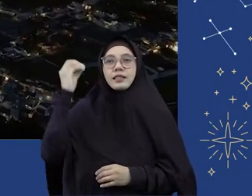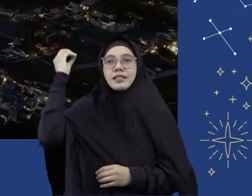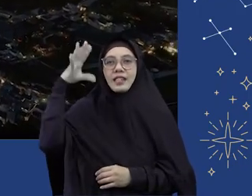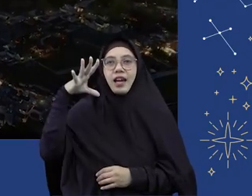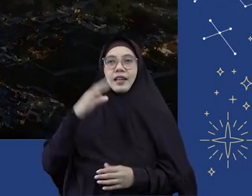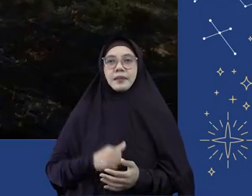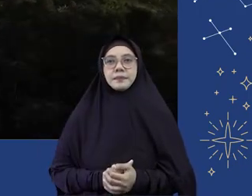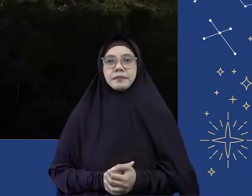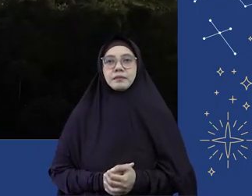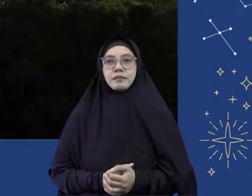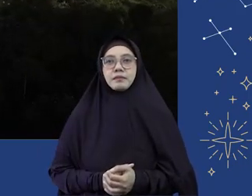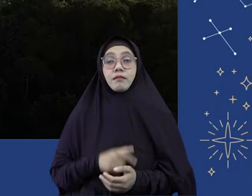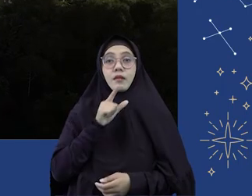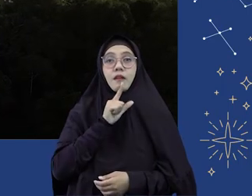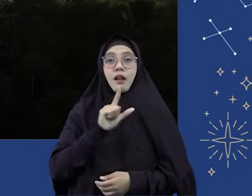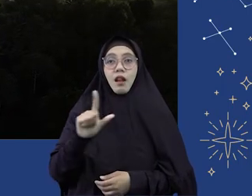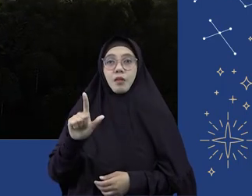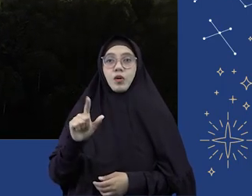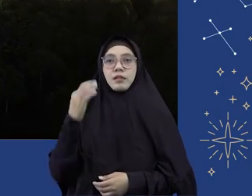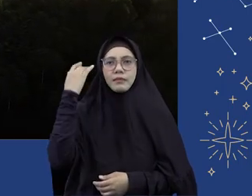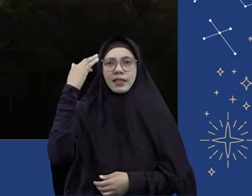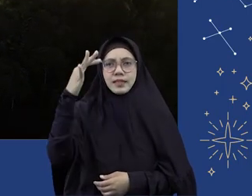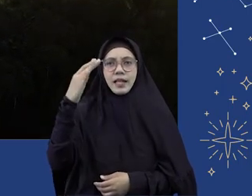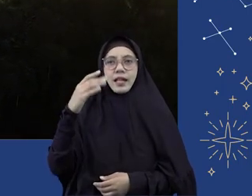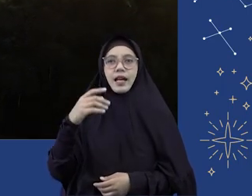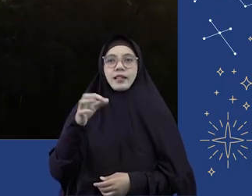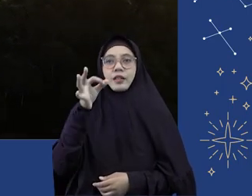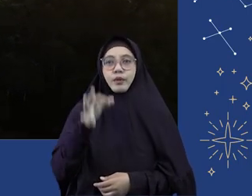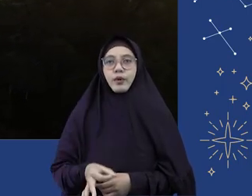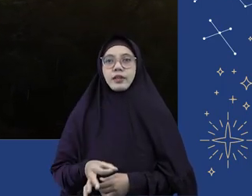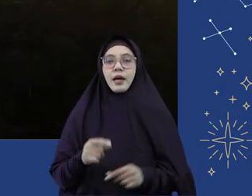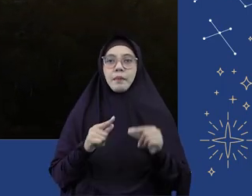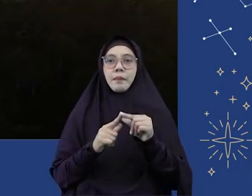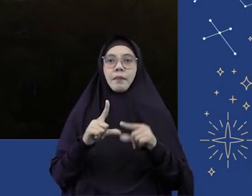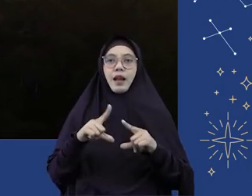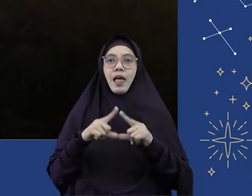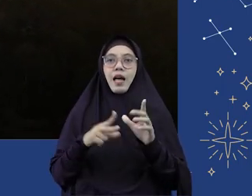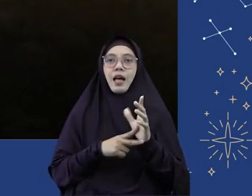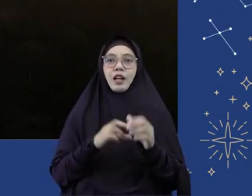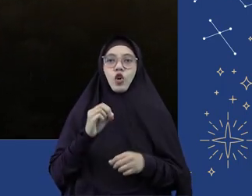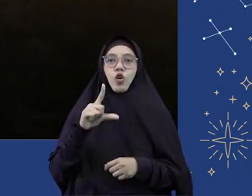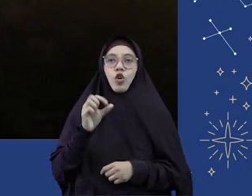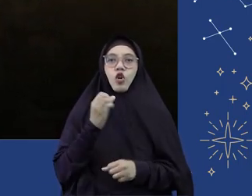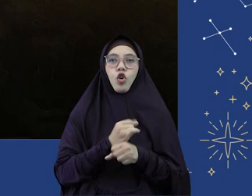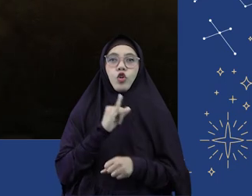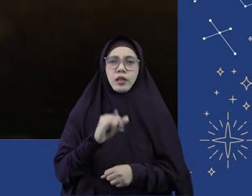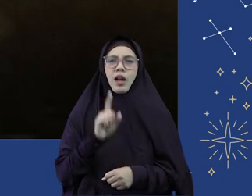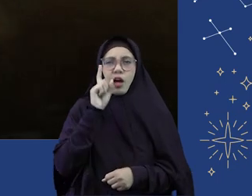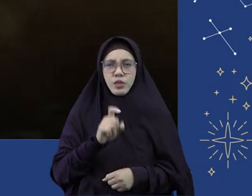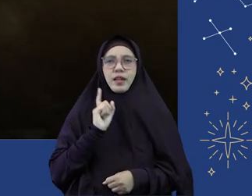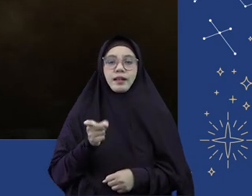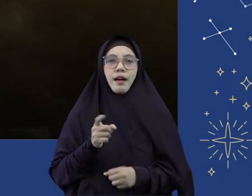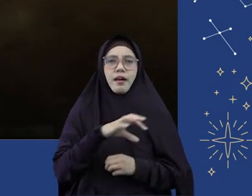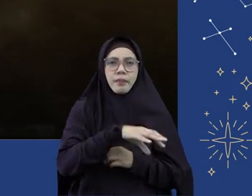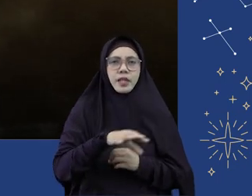menurut laporan lembaga perencanaan wilayah dan kota jurusan Teknik Planologi ITB dibutuhkan adanya zona kritis sebagai